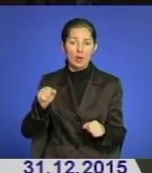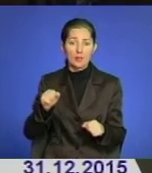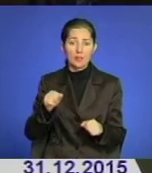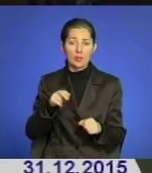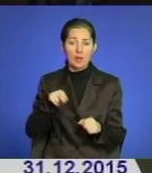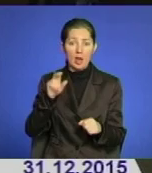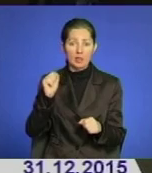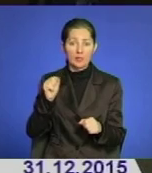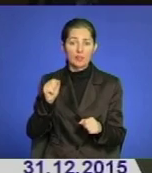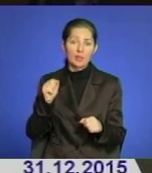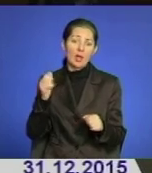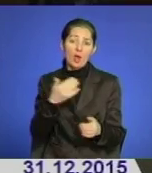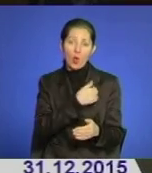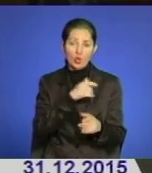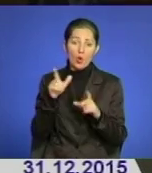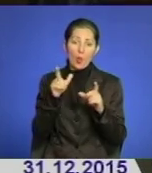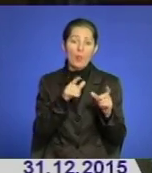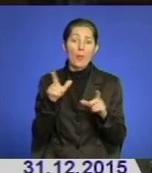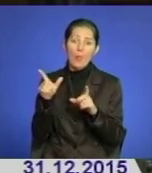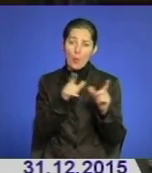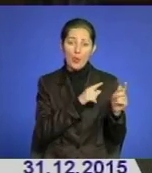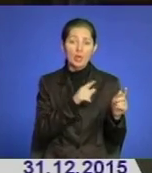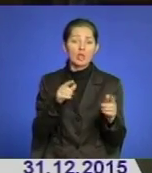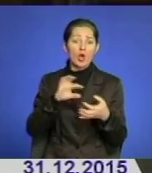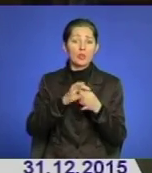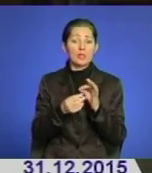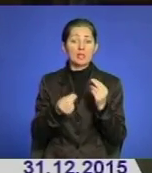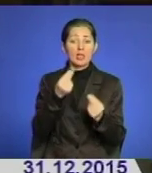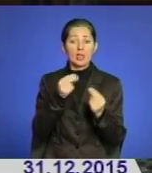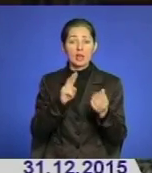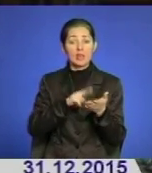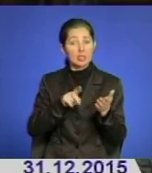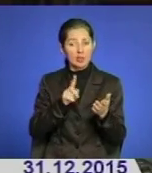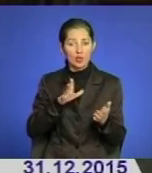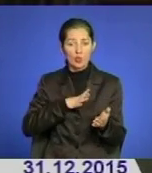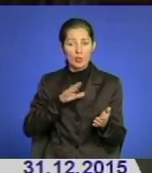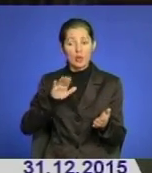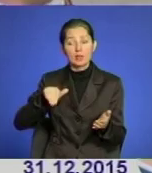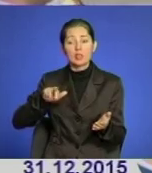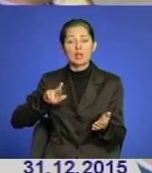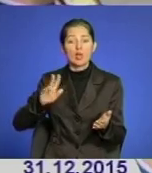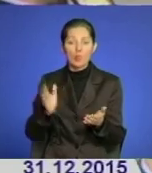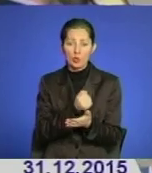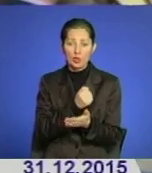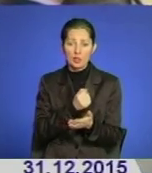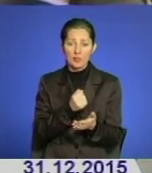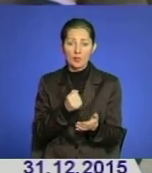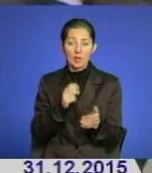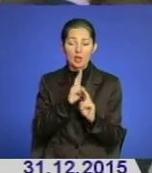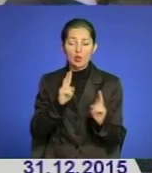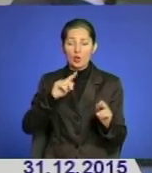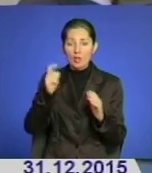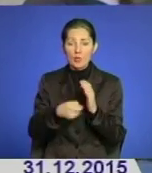щоб поїхав на Олімпійські ігри, ліцензія, щоб була. Ну, а там далі, як Бозенько дасть сили, так і буде. Ніхто не впізнав би у